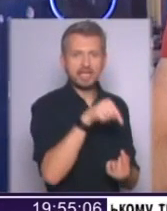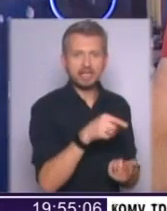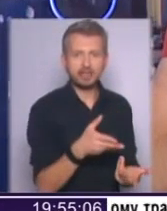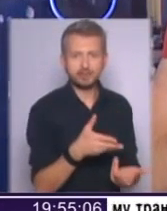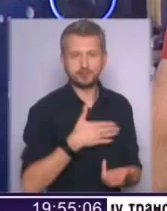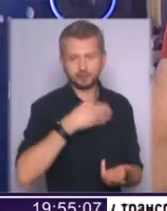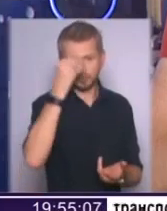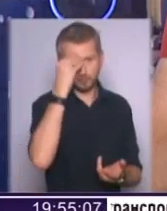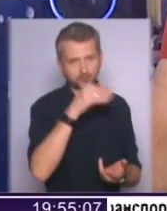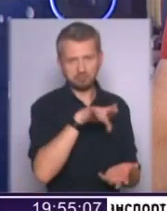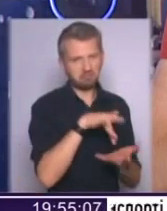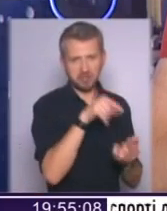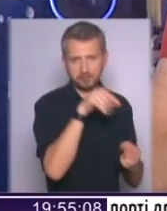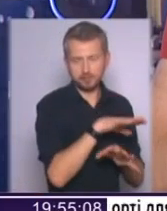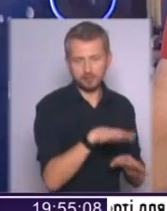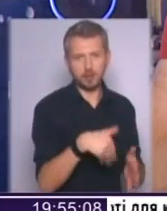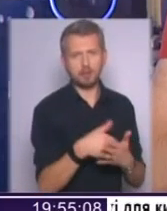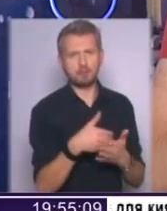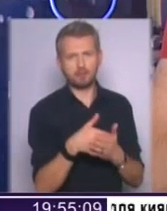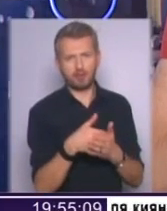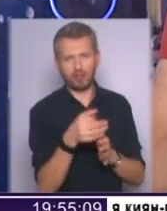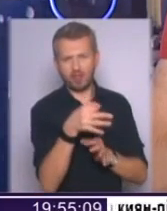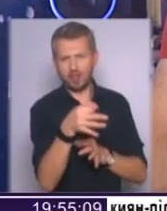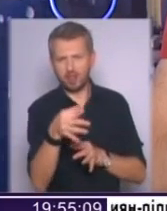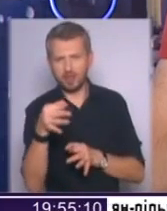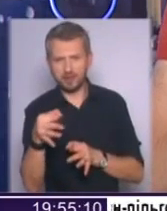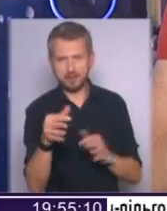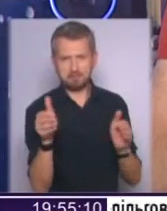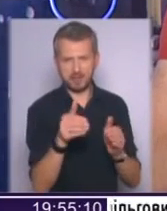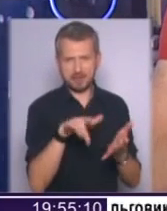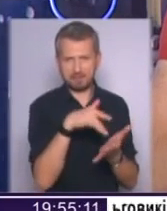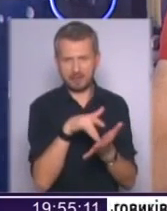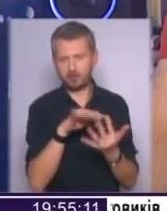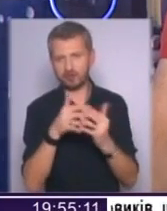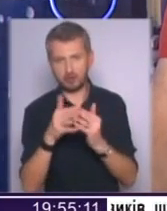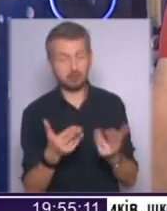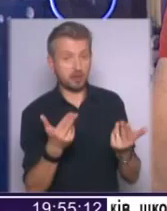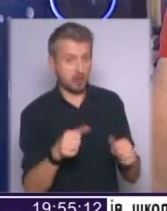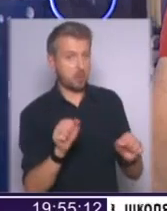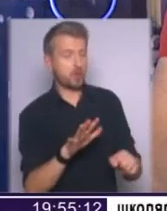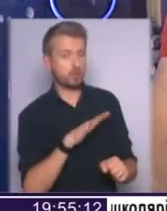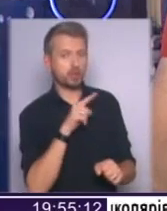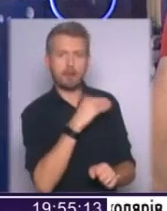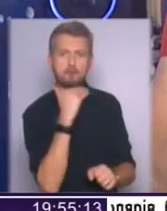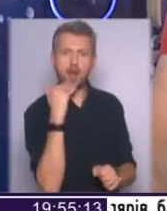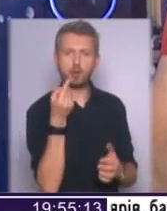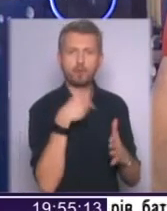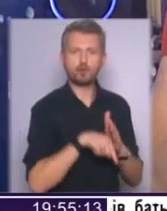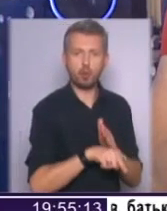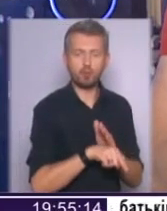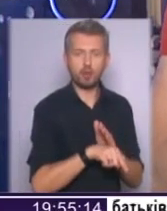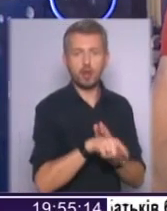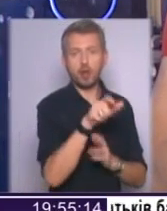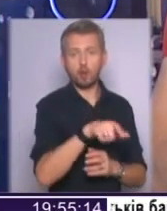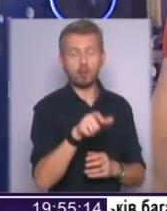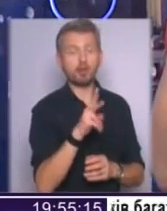на мою думку, не для міст, а, наприклад, для невеличких містечок і для сіл. Я думаю, що так, звісно. Тому що там багато в чому громадяни,